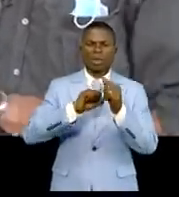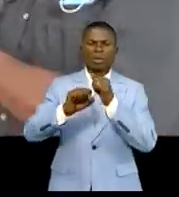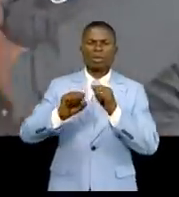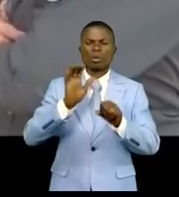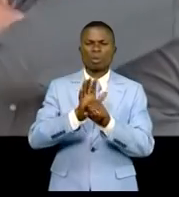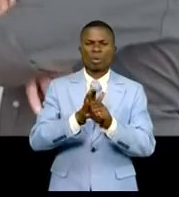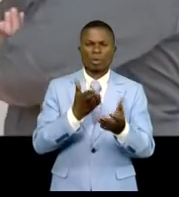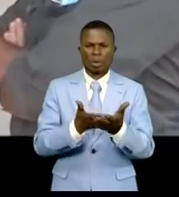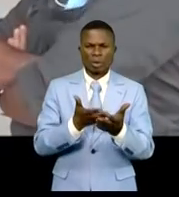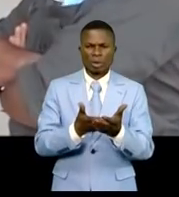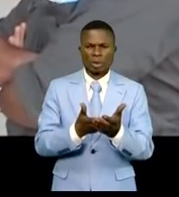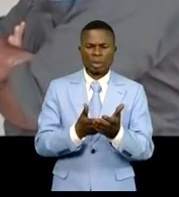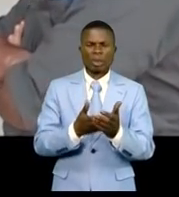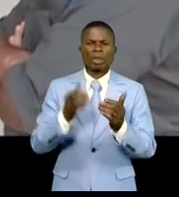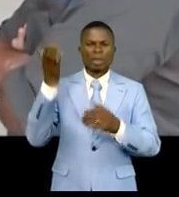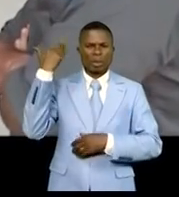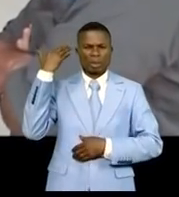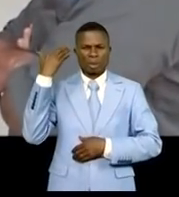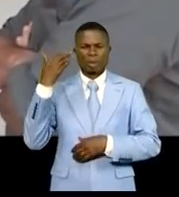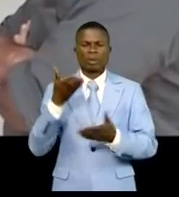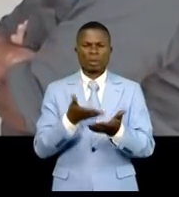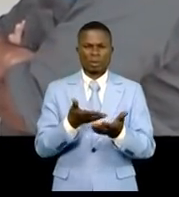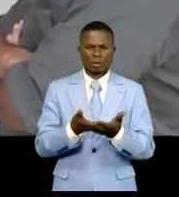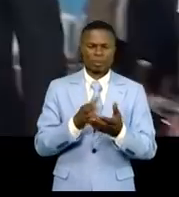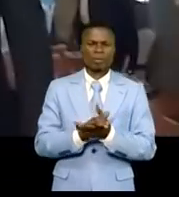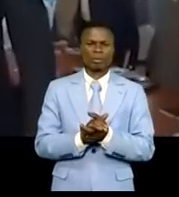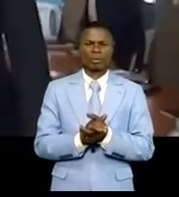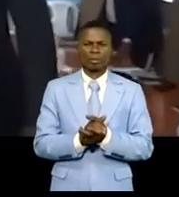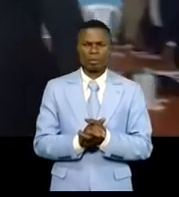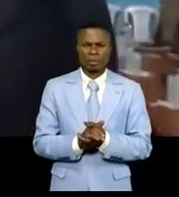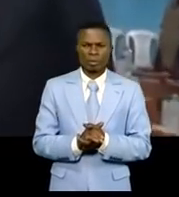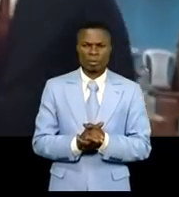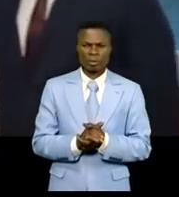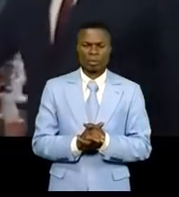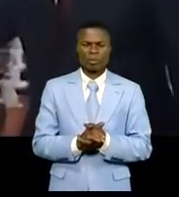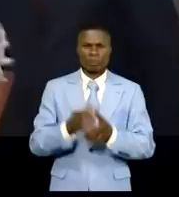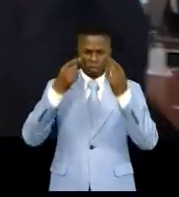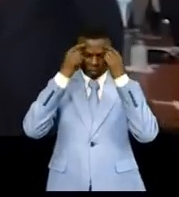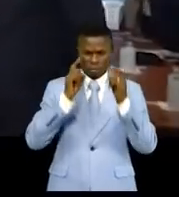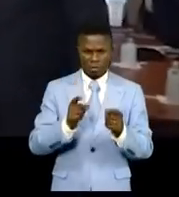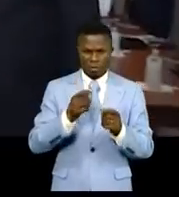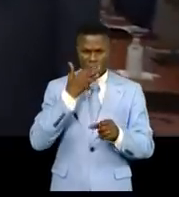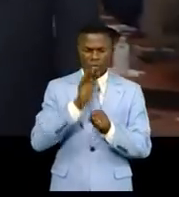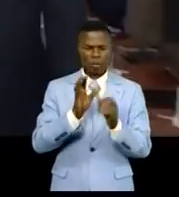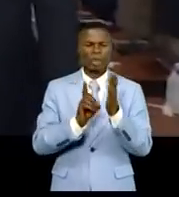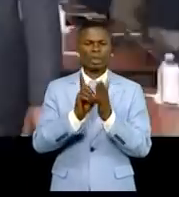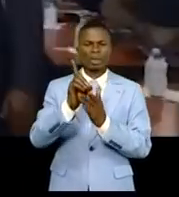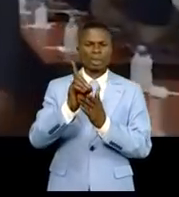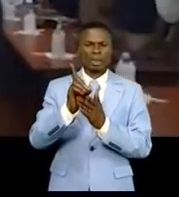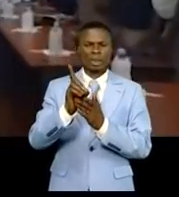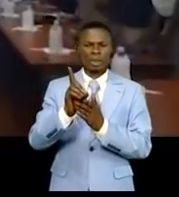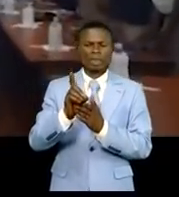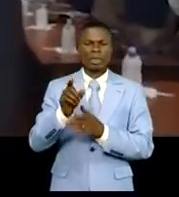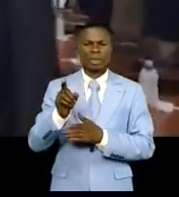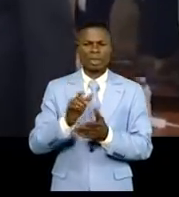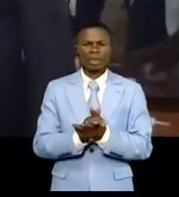sont quasiment finalisées pour le mois prochain. Sa détermination pour assurer un développement harmonieux du milieu